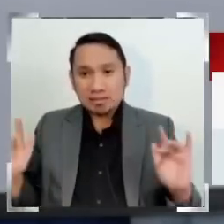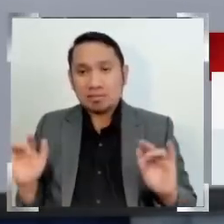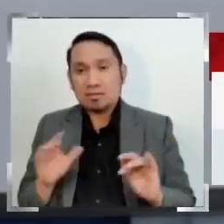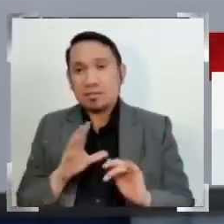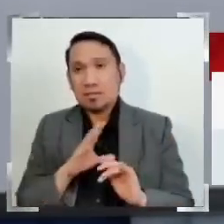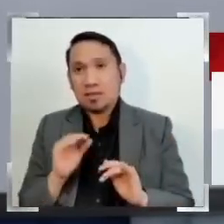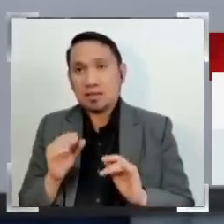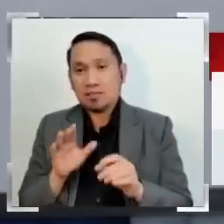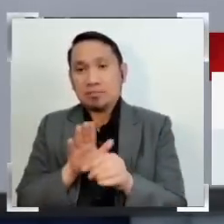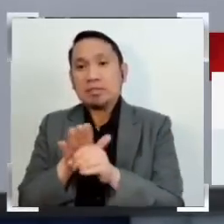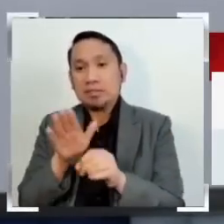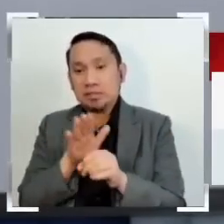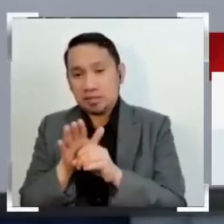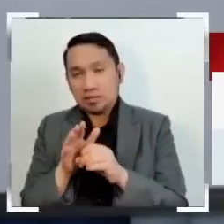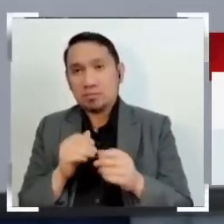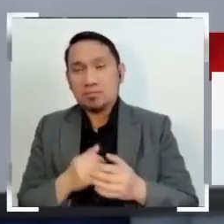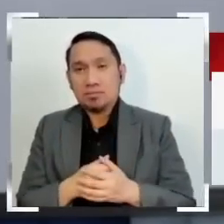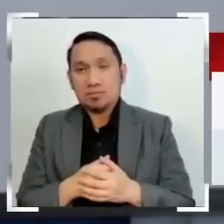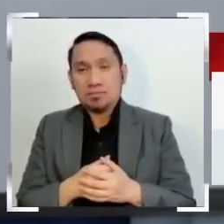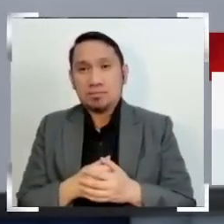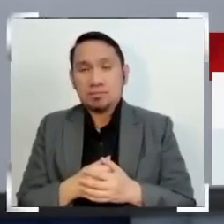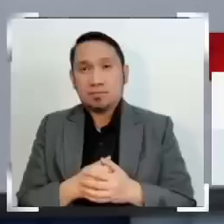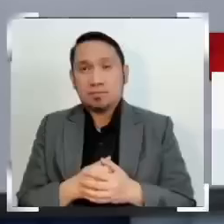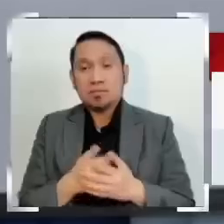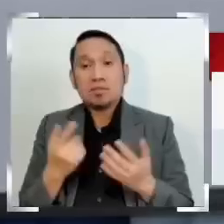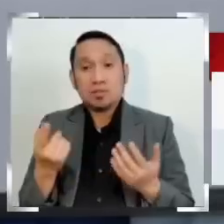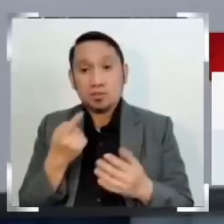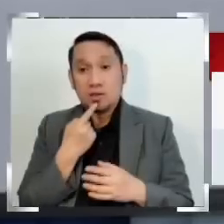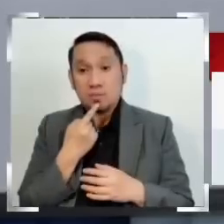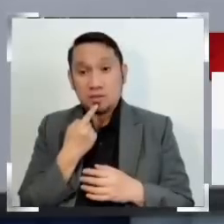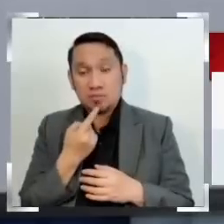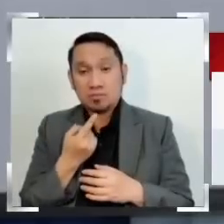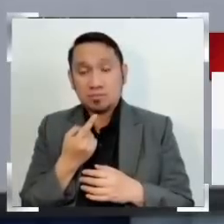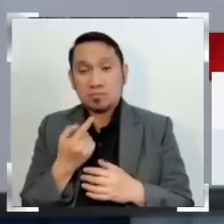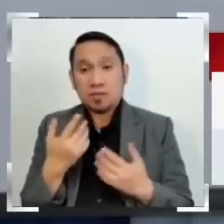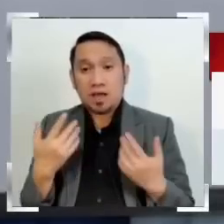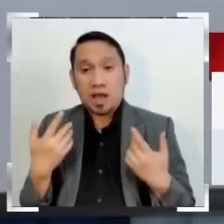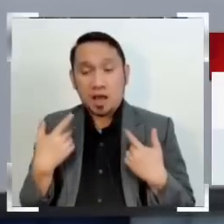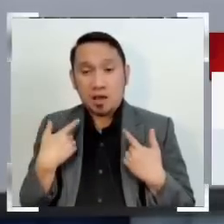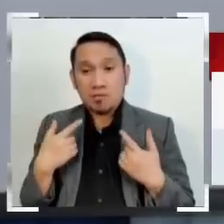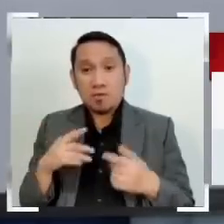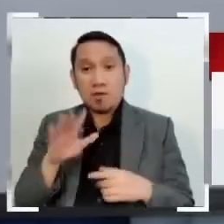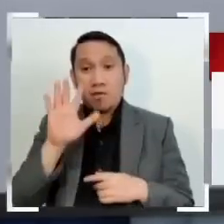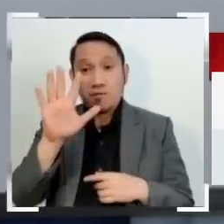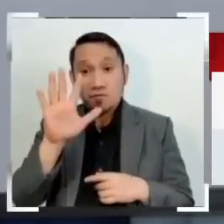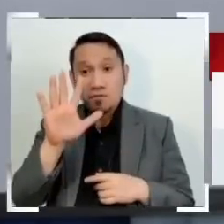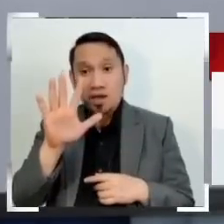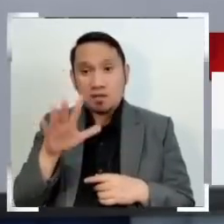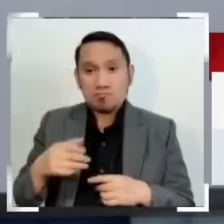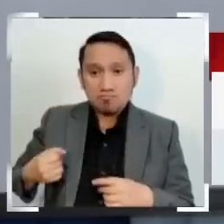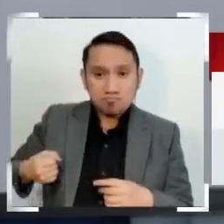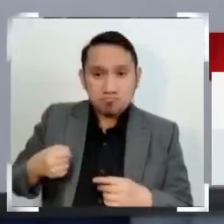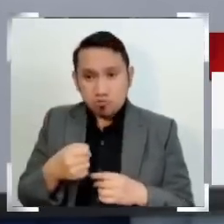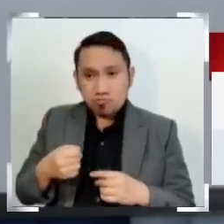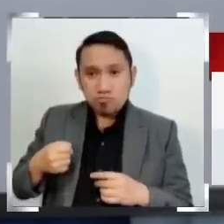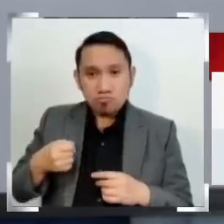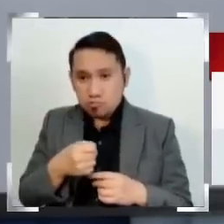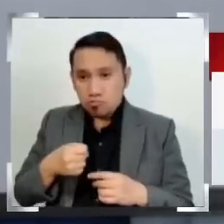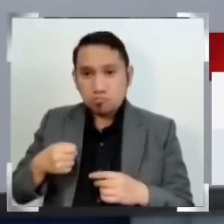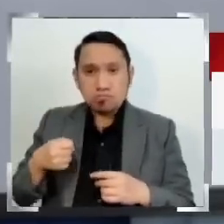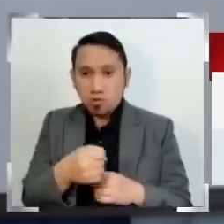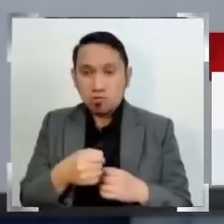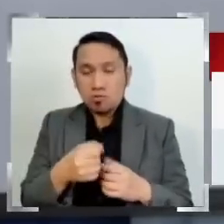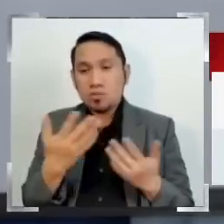At nagtamo siya accordingly sa babae mismo na biktima ng 5 suntok upang manghina at walang magawang manglaban para